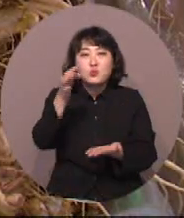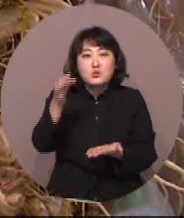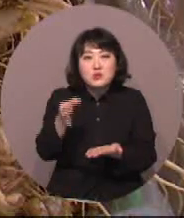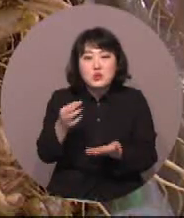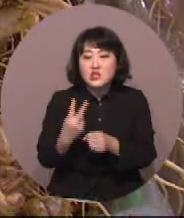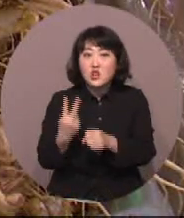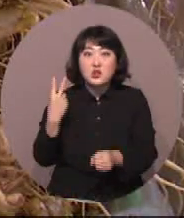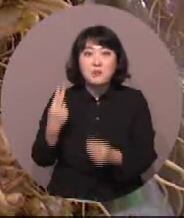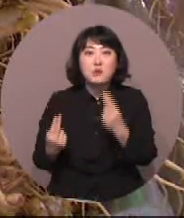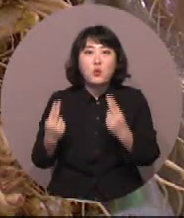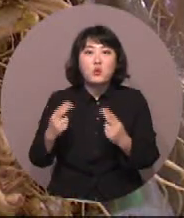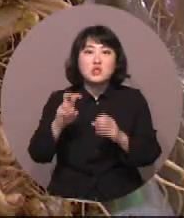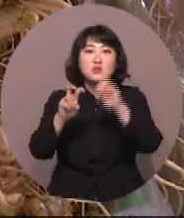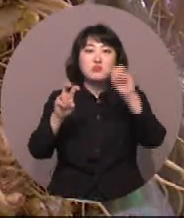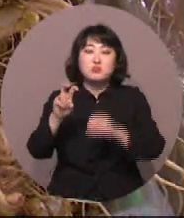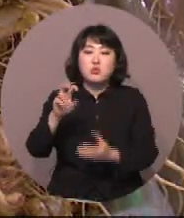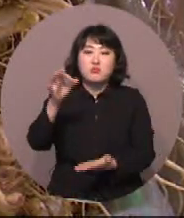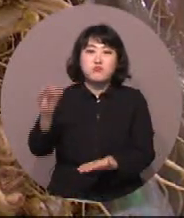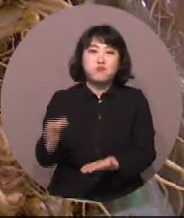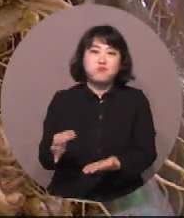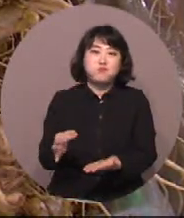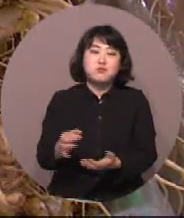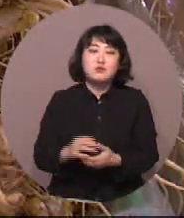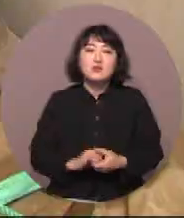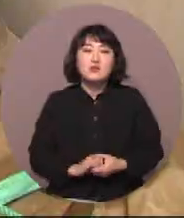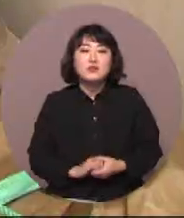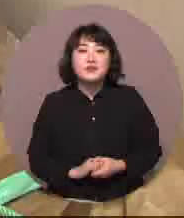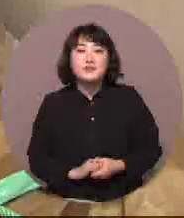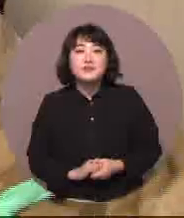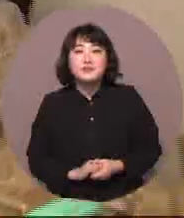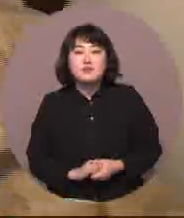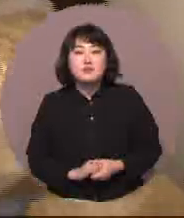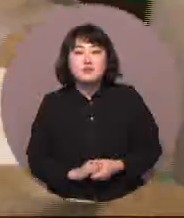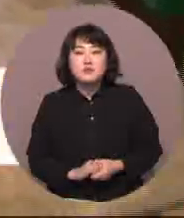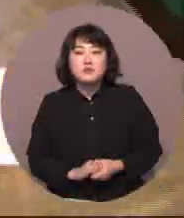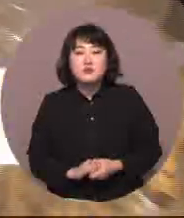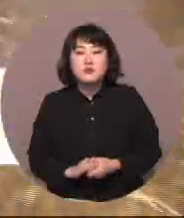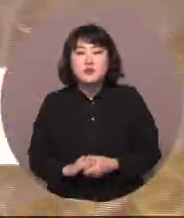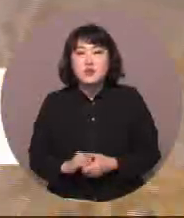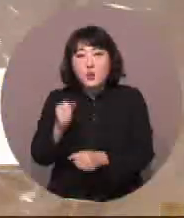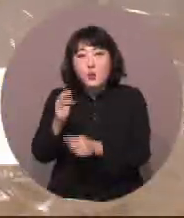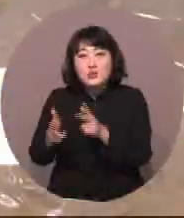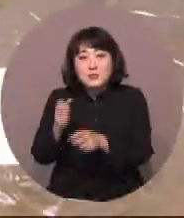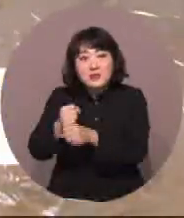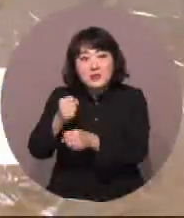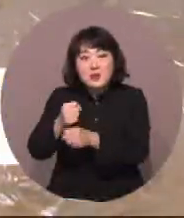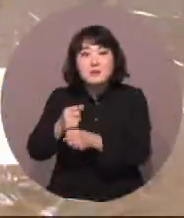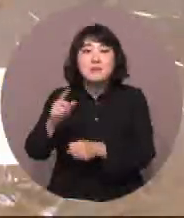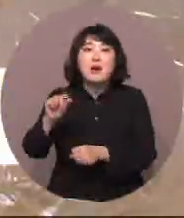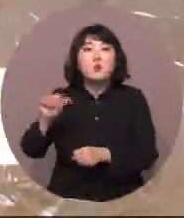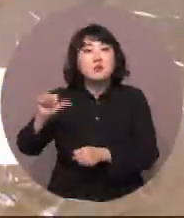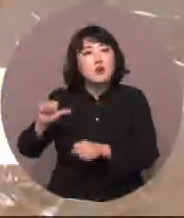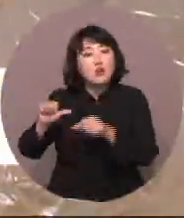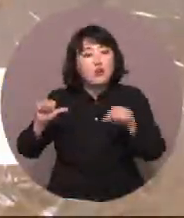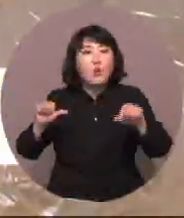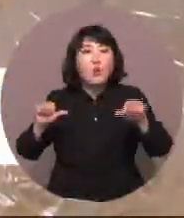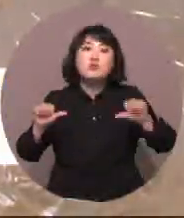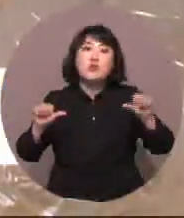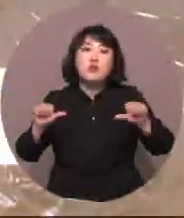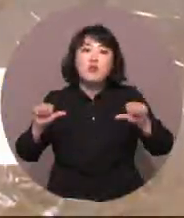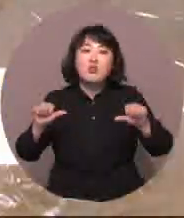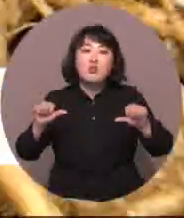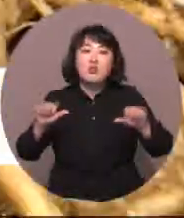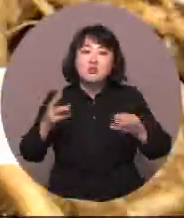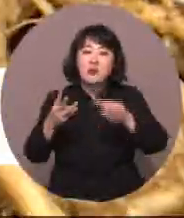인한 전부 다는 20% 넘게 뚝 떨어졌습니다 가 공용으로 쓰는 하 삼은 15,000원 에서 5천원 때로